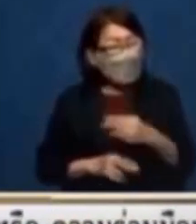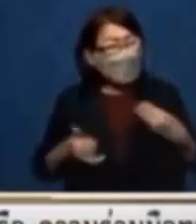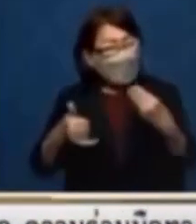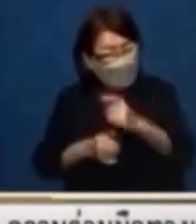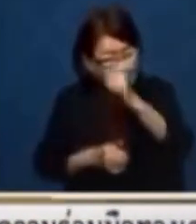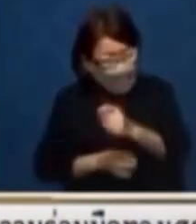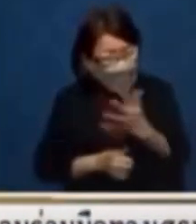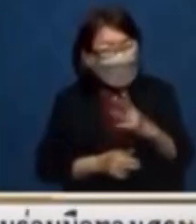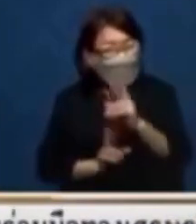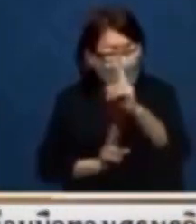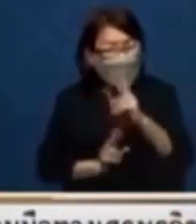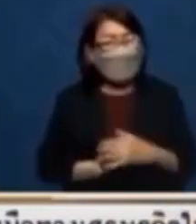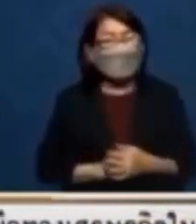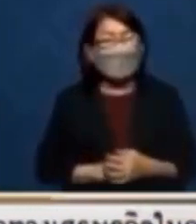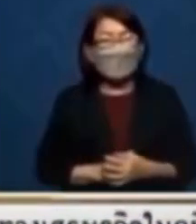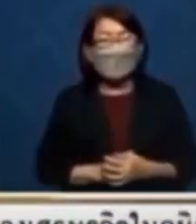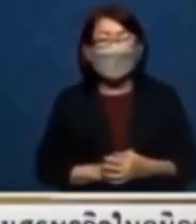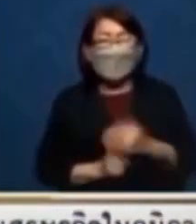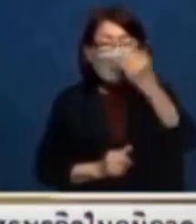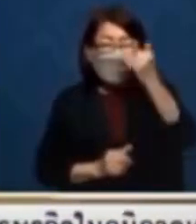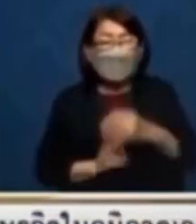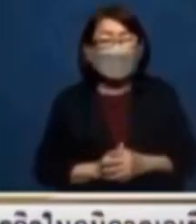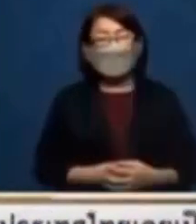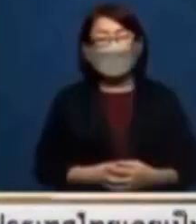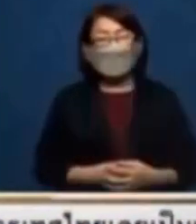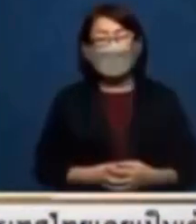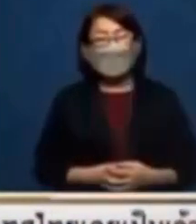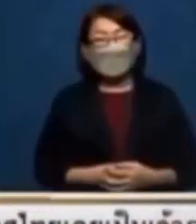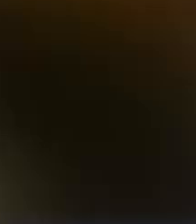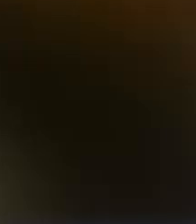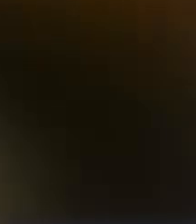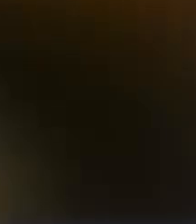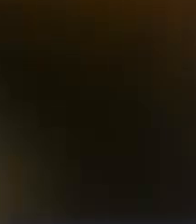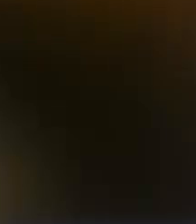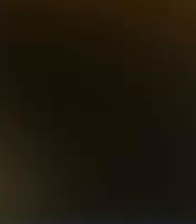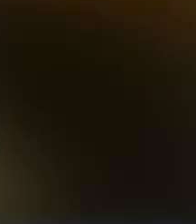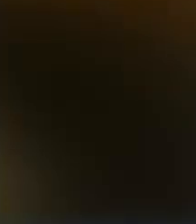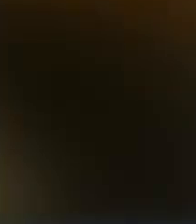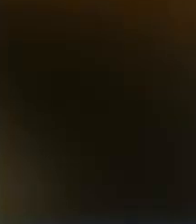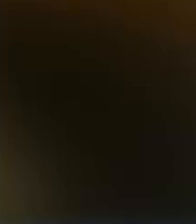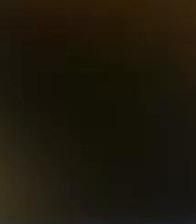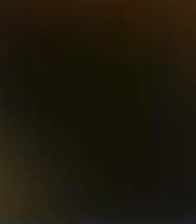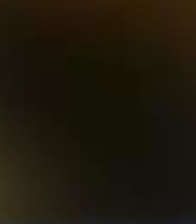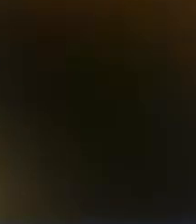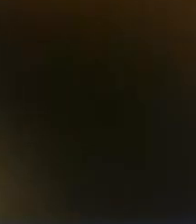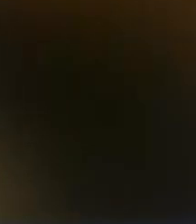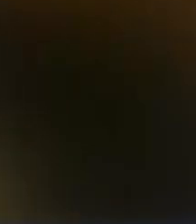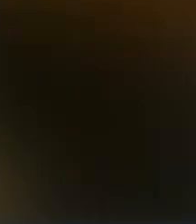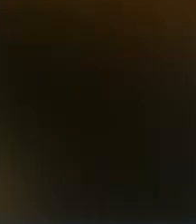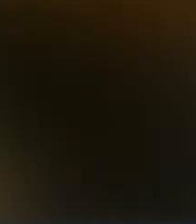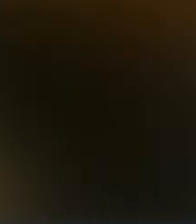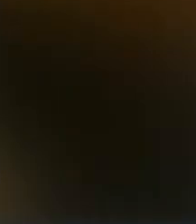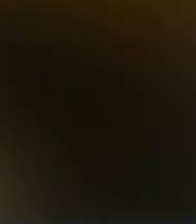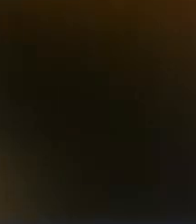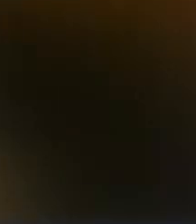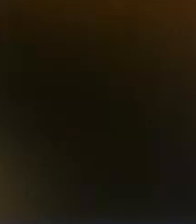ะเด็กอีกหนึ่งช็อตที่นายกพูดกับคุณเสรีพิสุทธิ์แล้วคือฮามากในโลกโซเชียลวันนี้ในโลกโซเชียลมีการแชร์คลิป